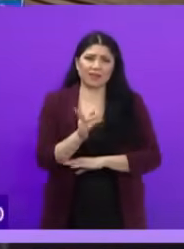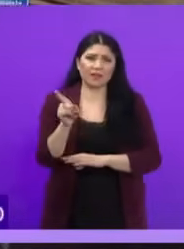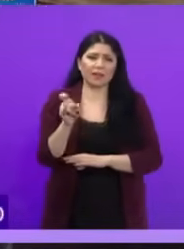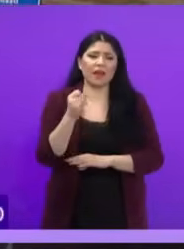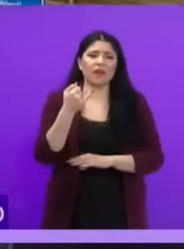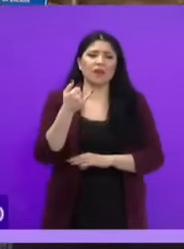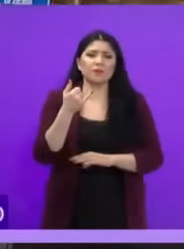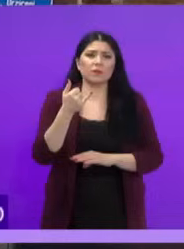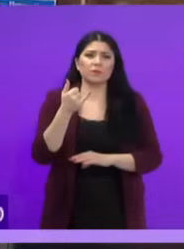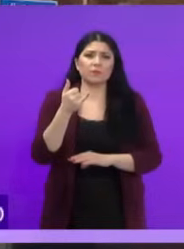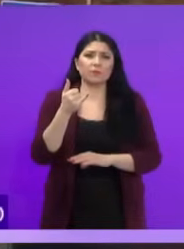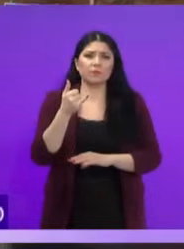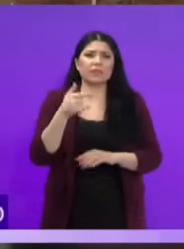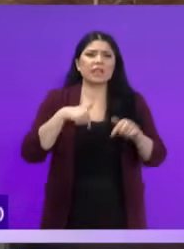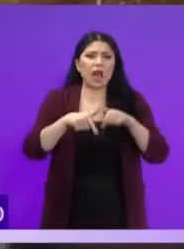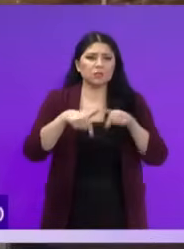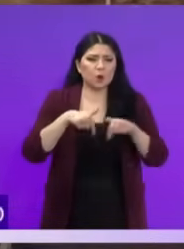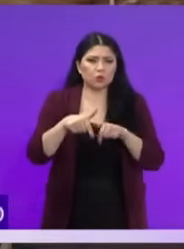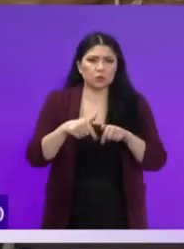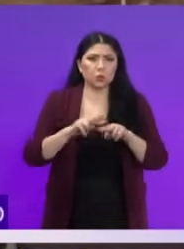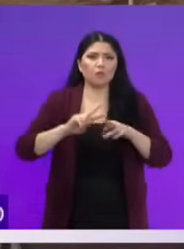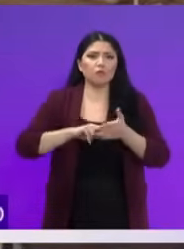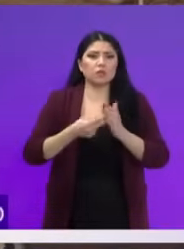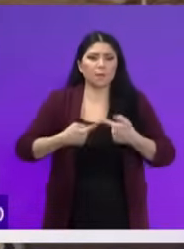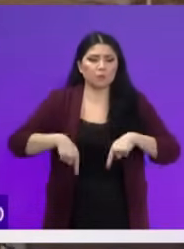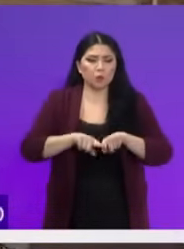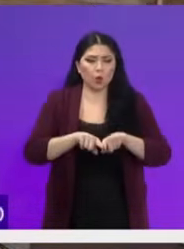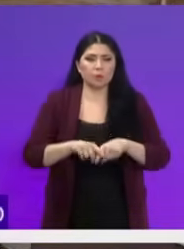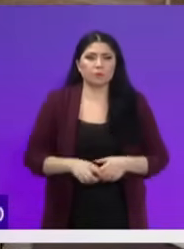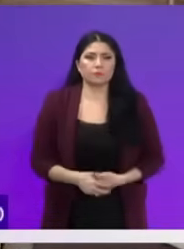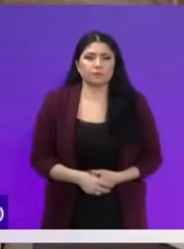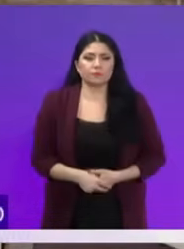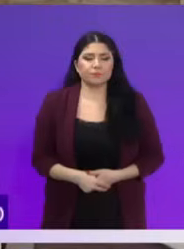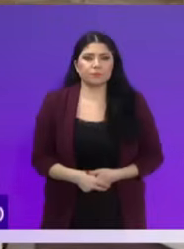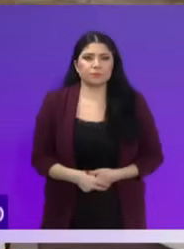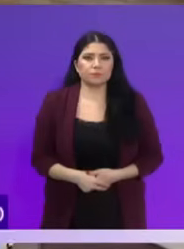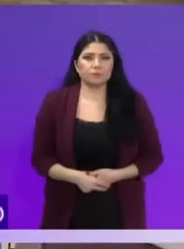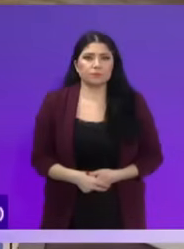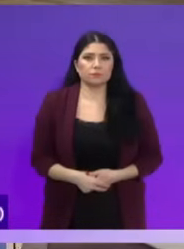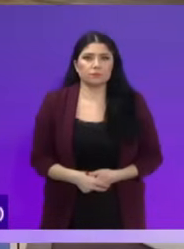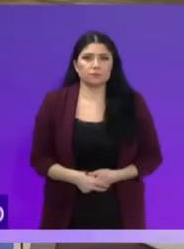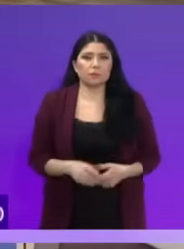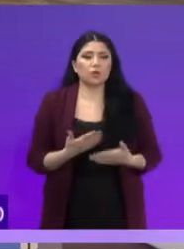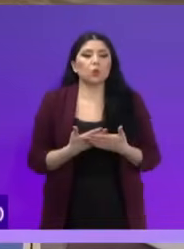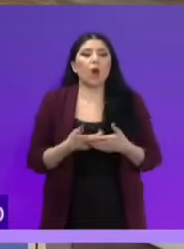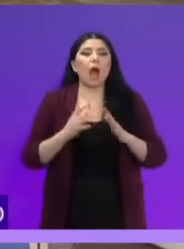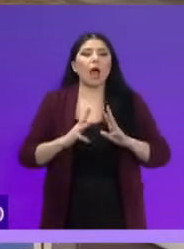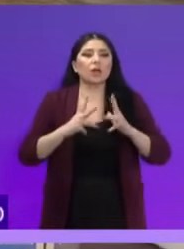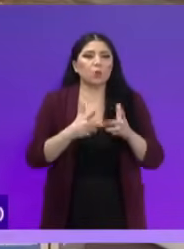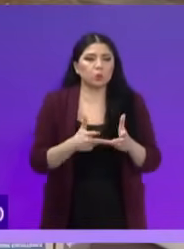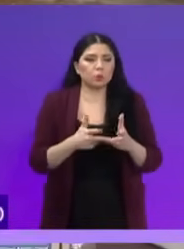transportatori, între modul în care funcționăm noi pe partea aceasta de asigurări în agricultură, dar și